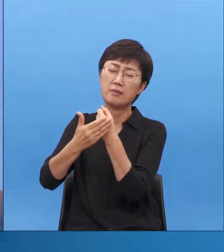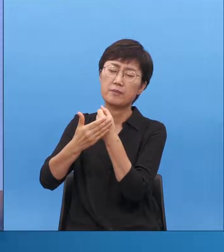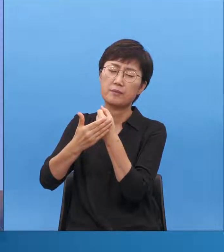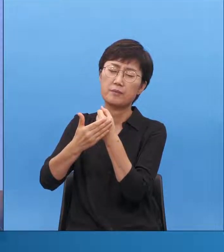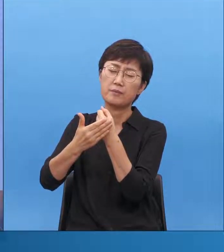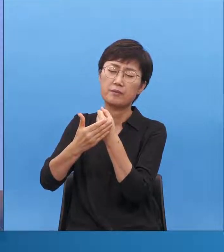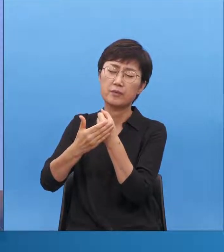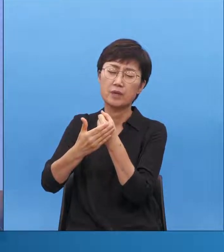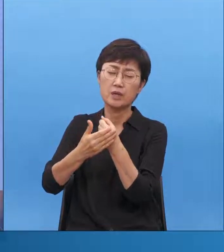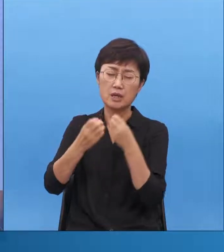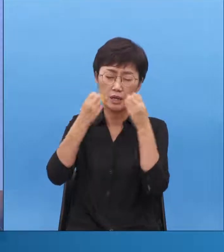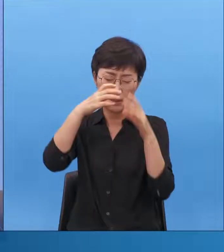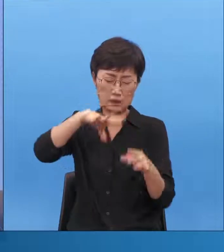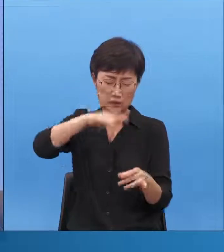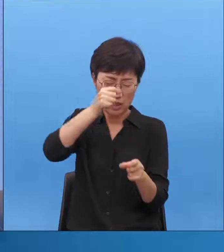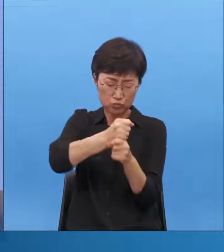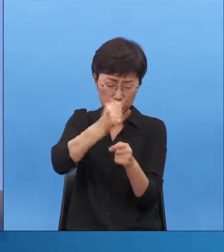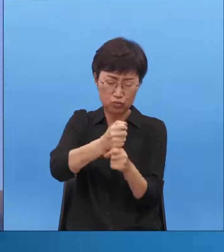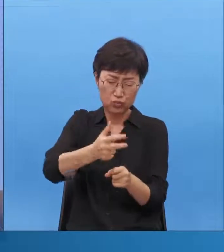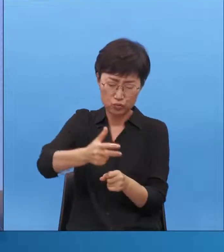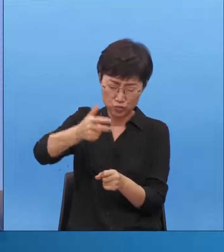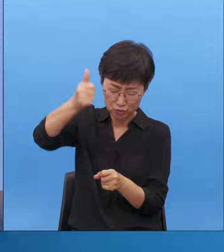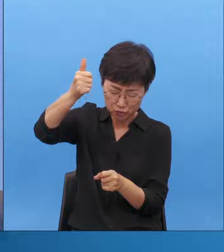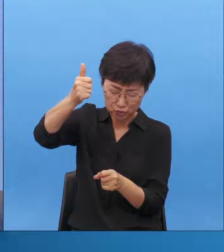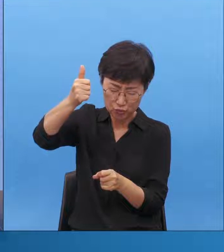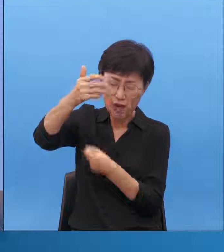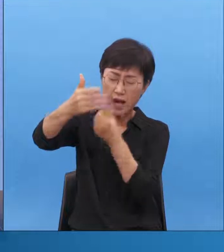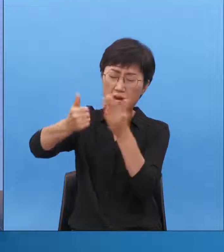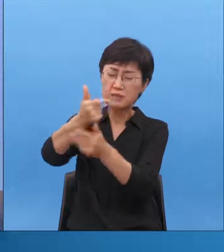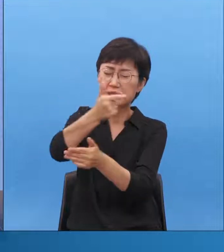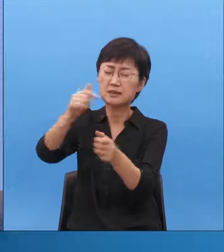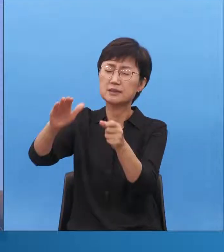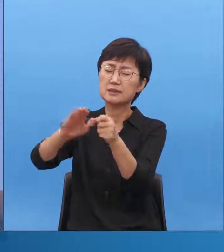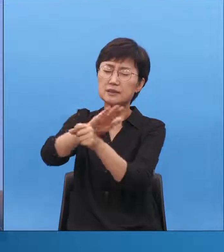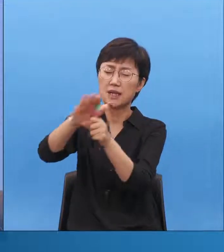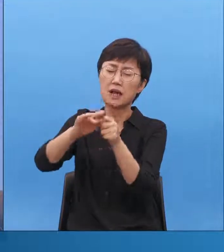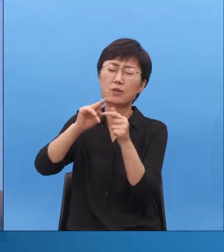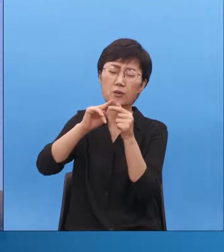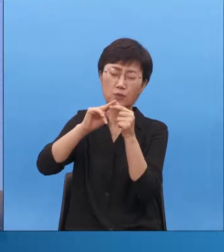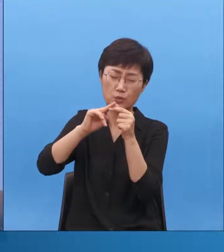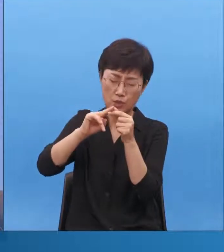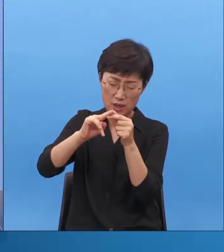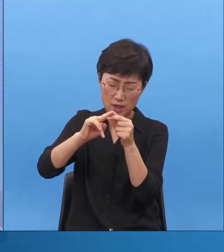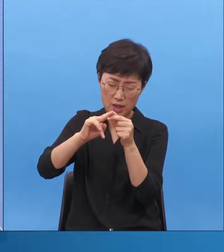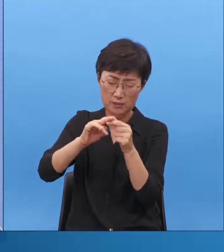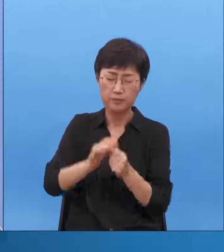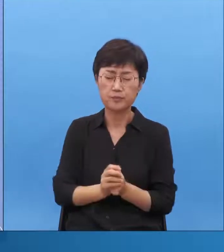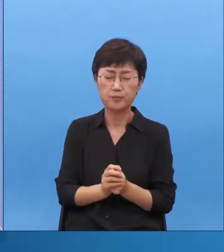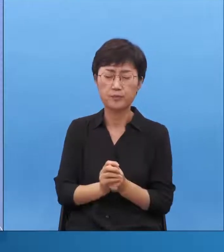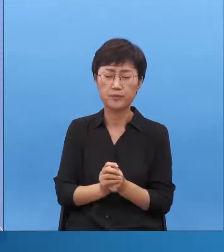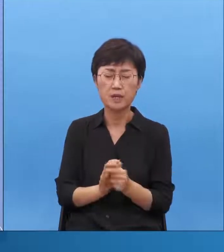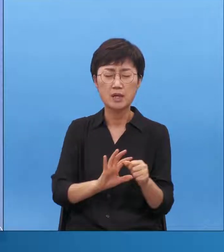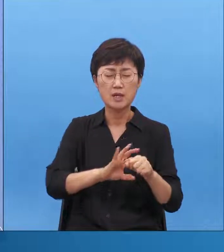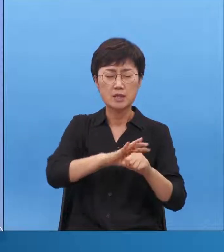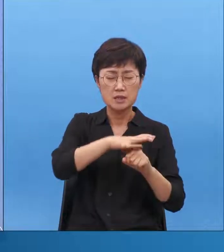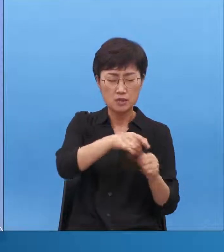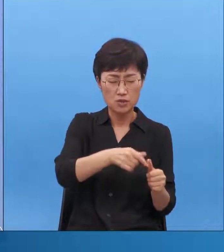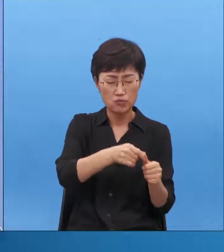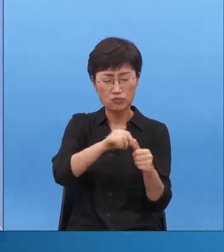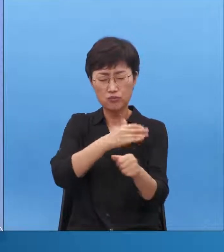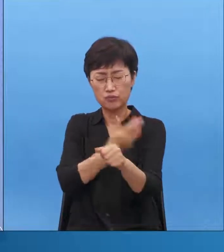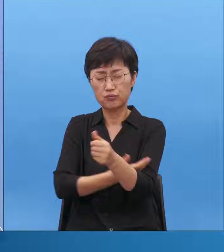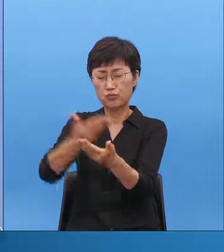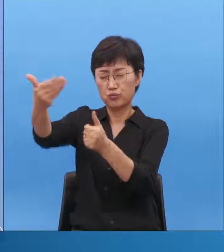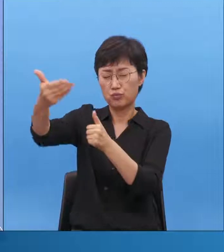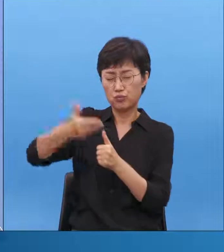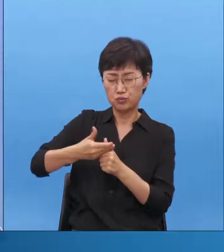Satan, 창조주 되시는 하나님의 크신 사랑하심과 and the great love of God, who is our Creator, 세상 살릴 능력을 주시는 성령님의